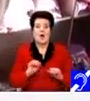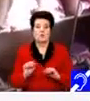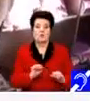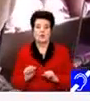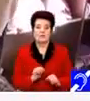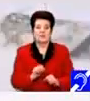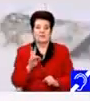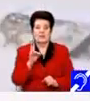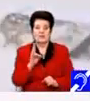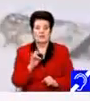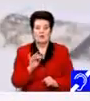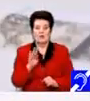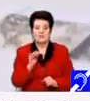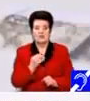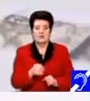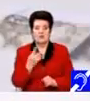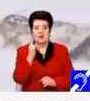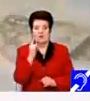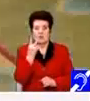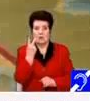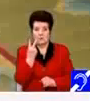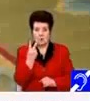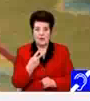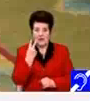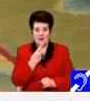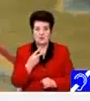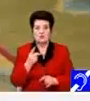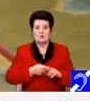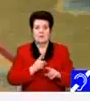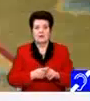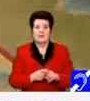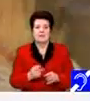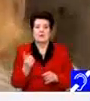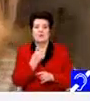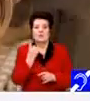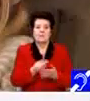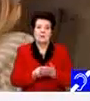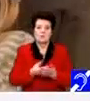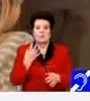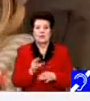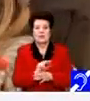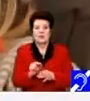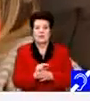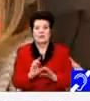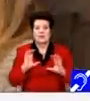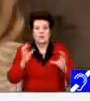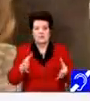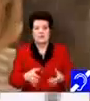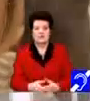Autoritățile norvegiene au intervenit pentru ca un copil de 2 ani și jumătate să poată primi unul dintre cele mai scumpe tratamente din lume.